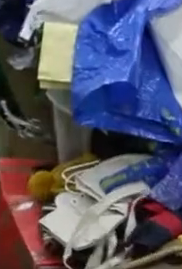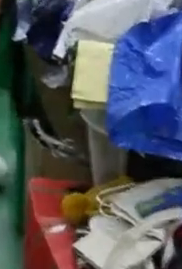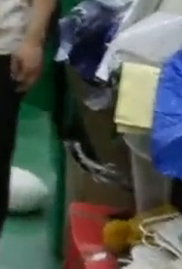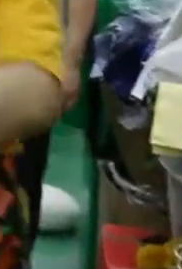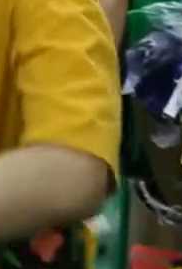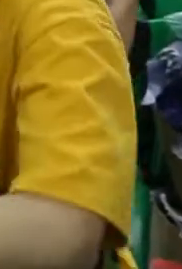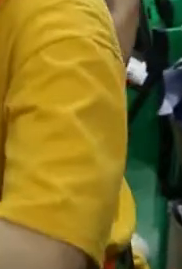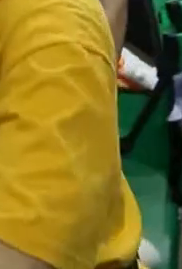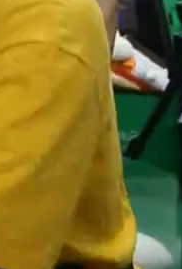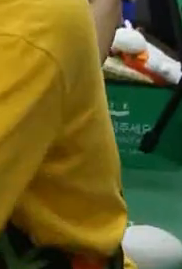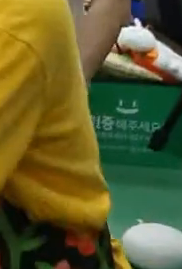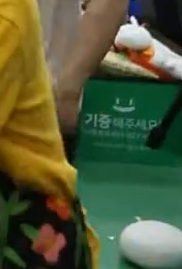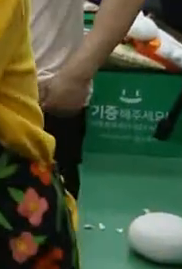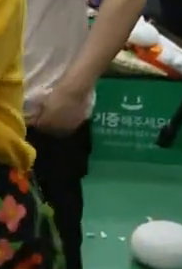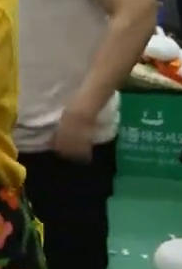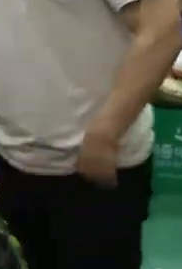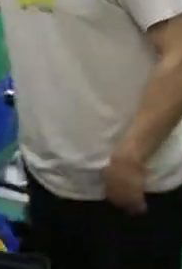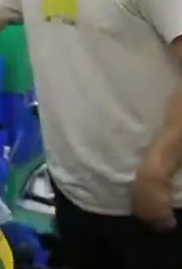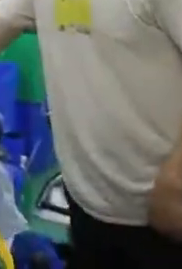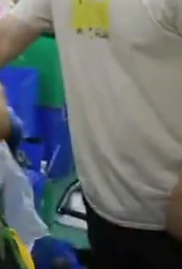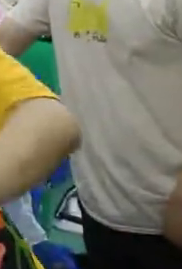들어왔던 게 또 나갔다고.